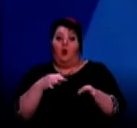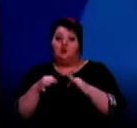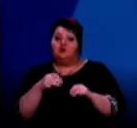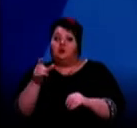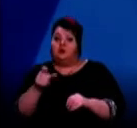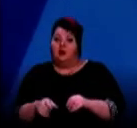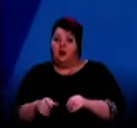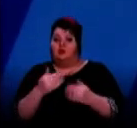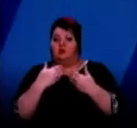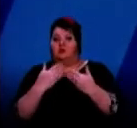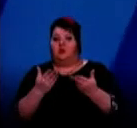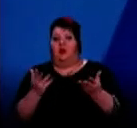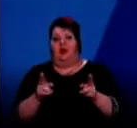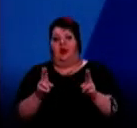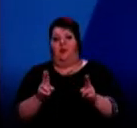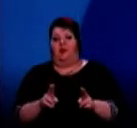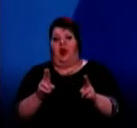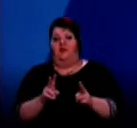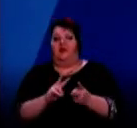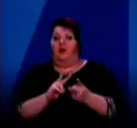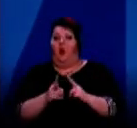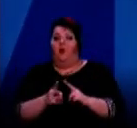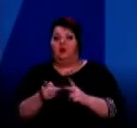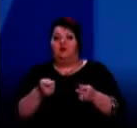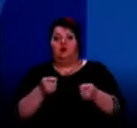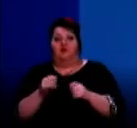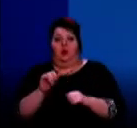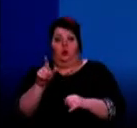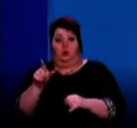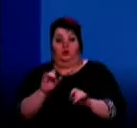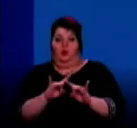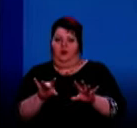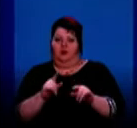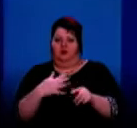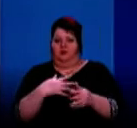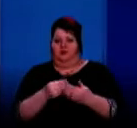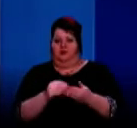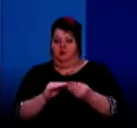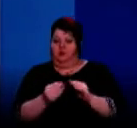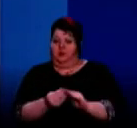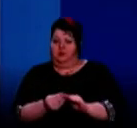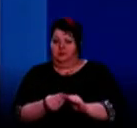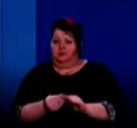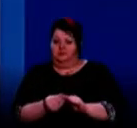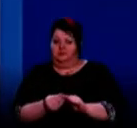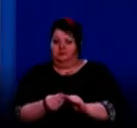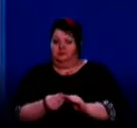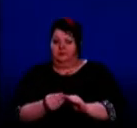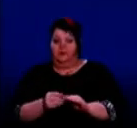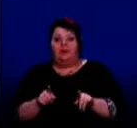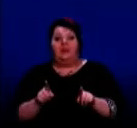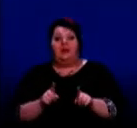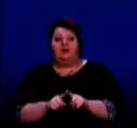запитати, які правила обміну товару в них, пояснити йому проблему. І також це